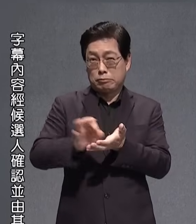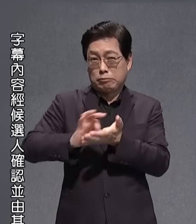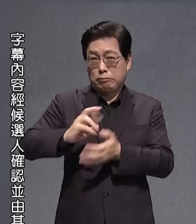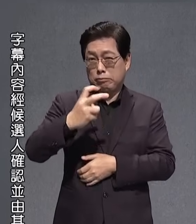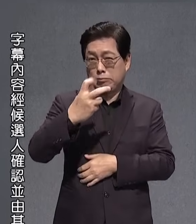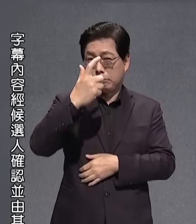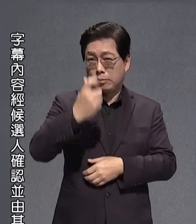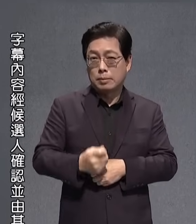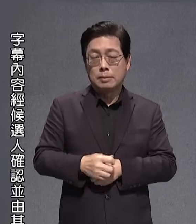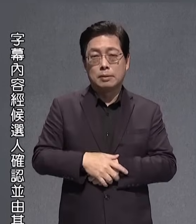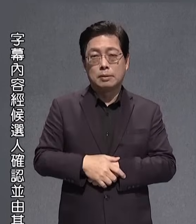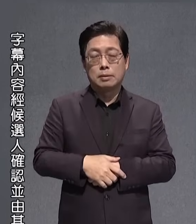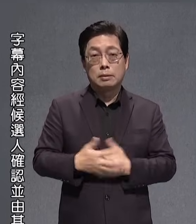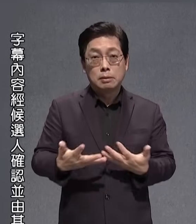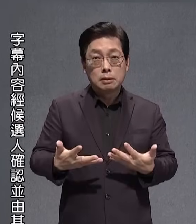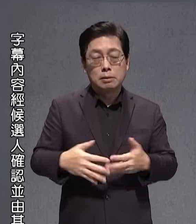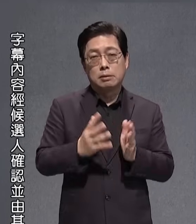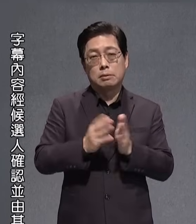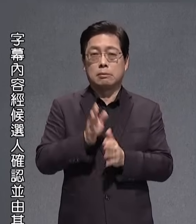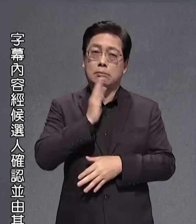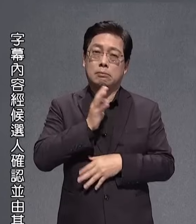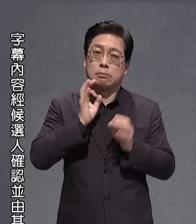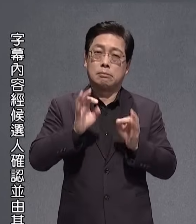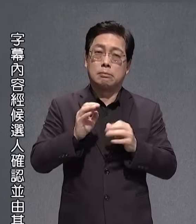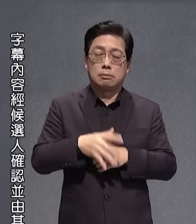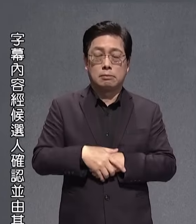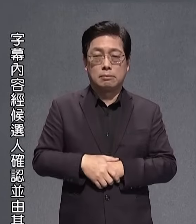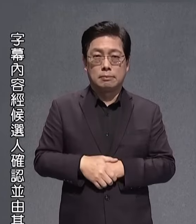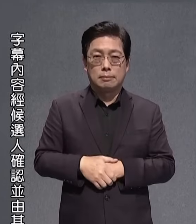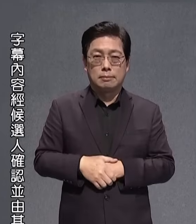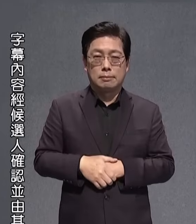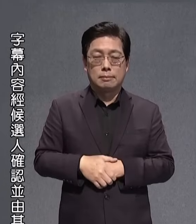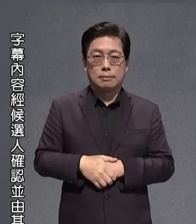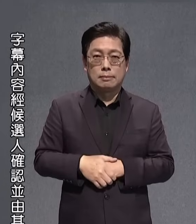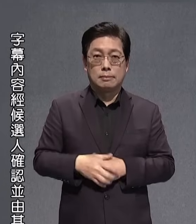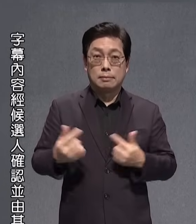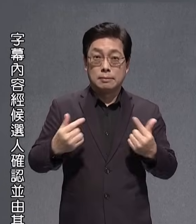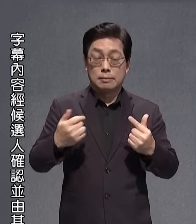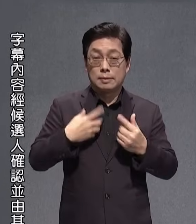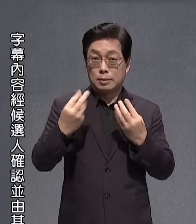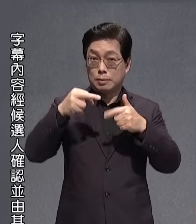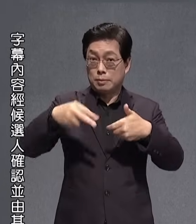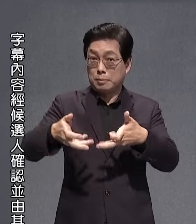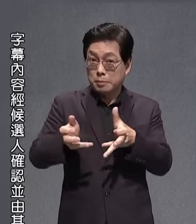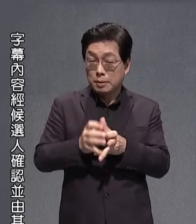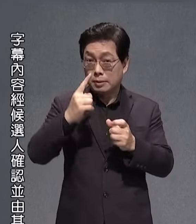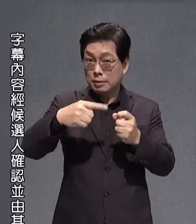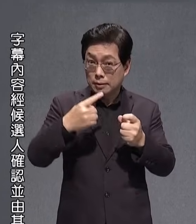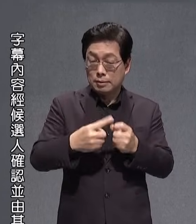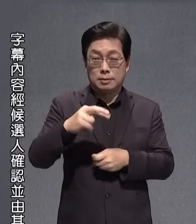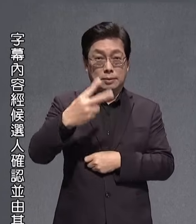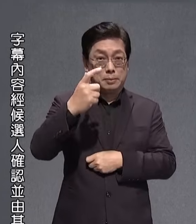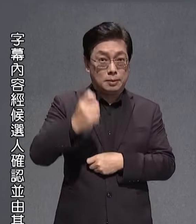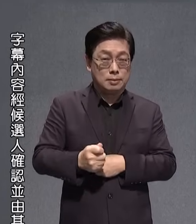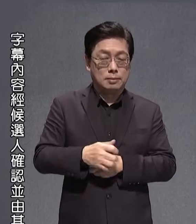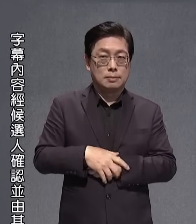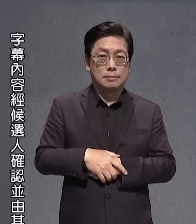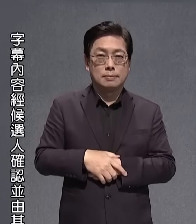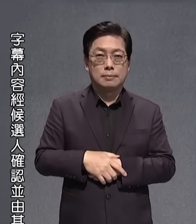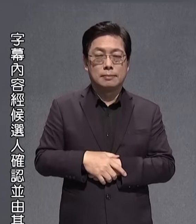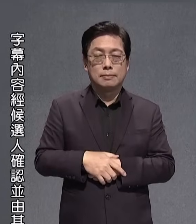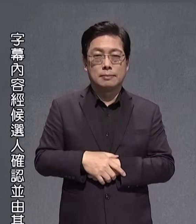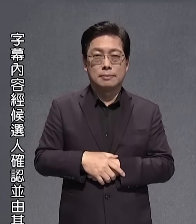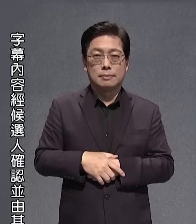呢。啊，不是拢打水漂，忽然就无去。司法部一年外开200亿、200亿